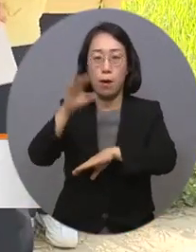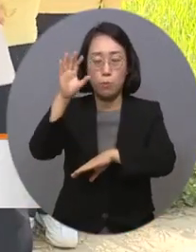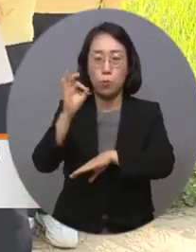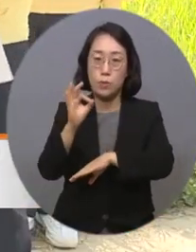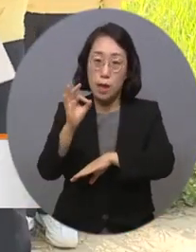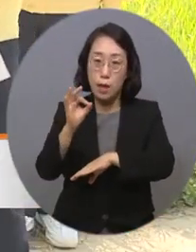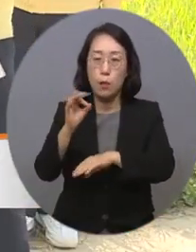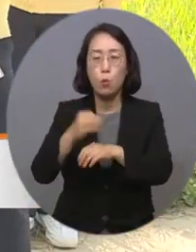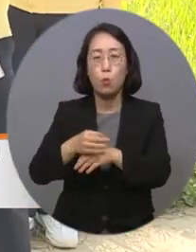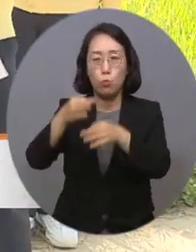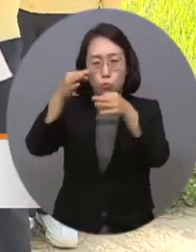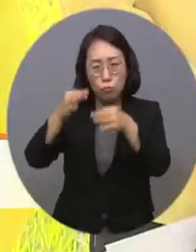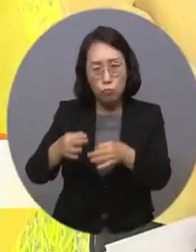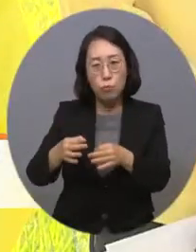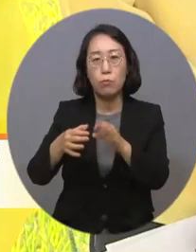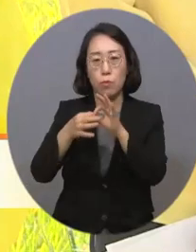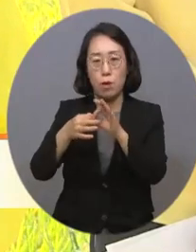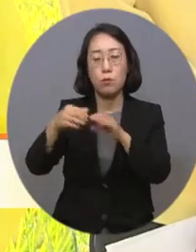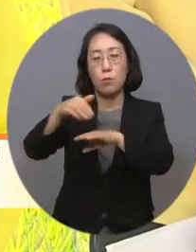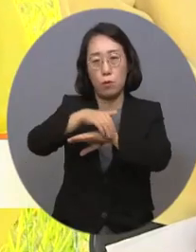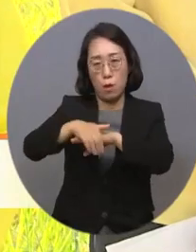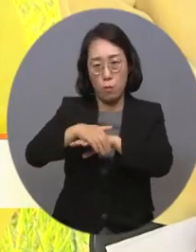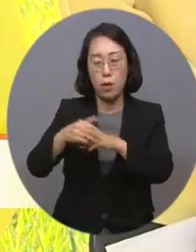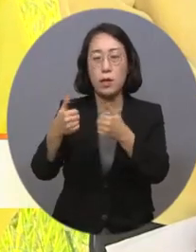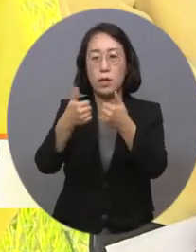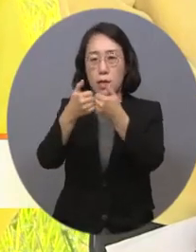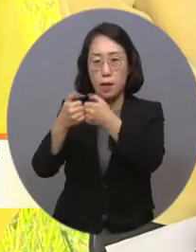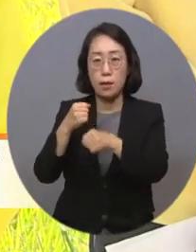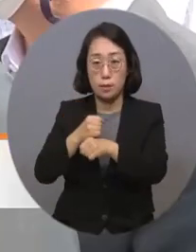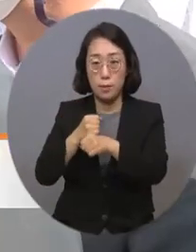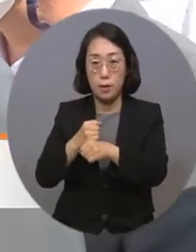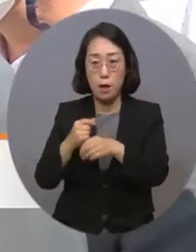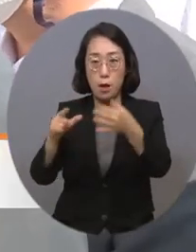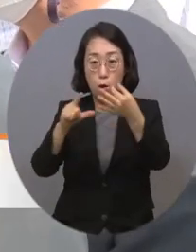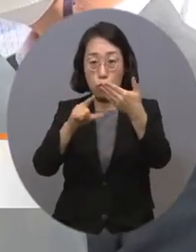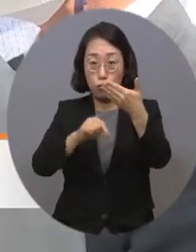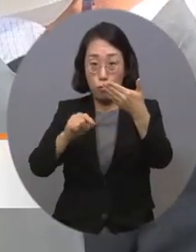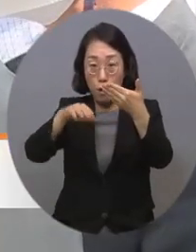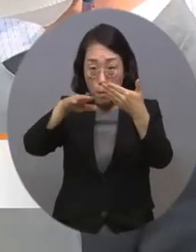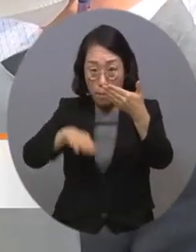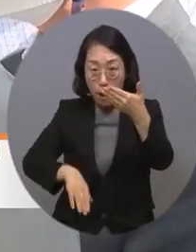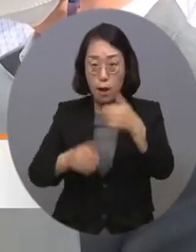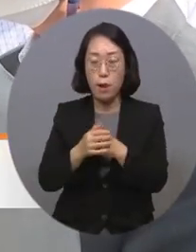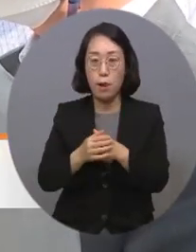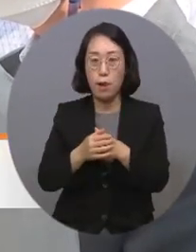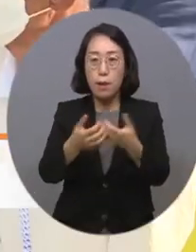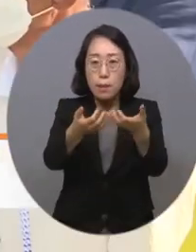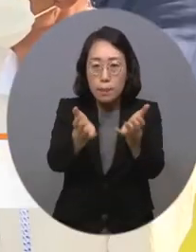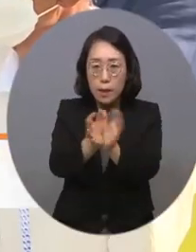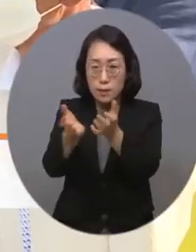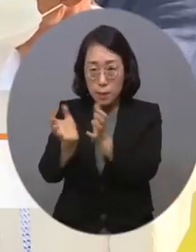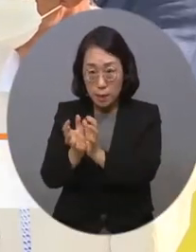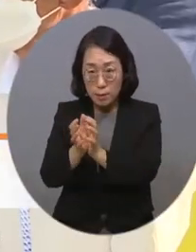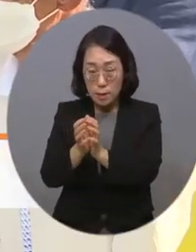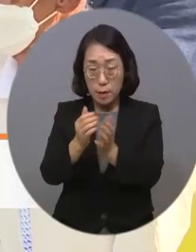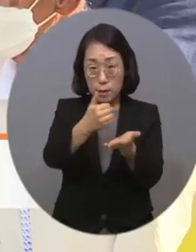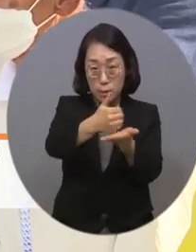등에 대해 논의했습니다. 전라남도는 지난 9월 말 농업인 단체 등 현장 의견을 반영해